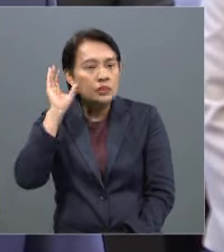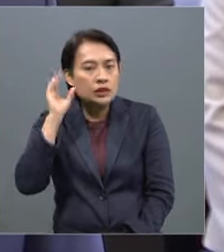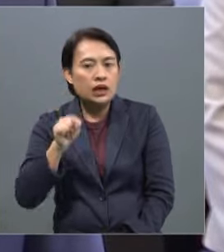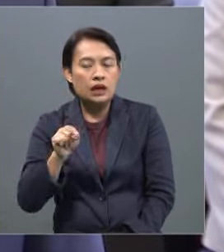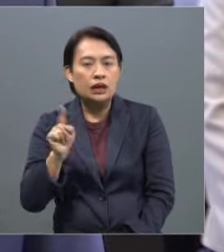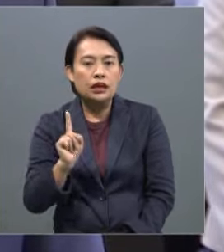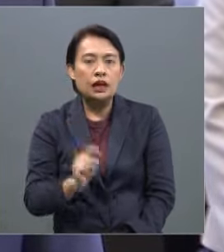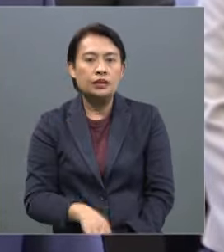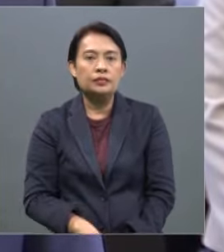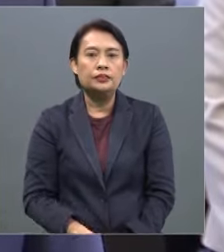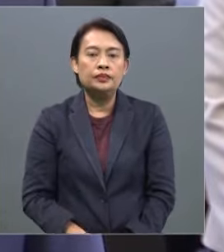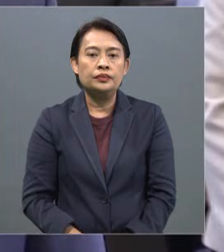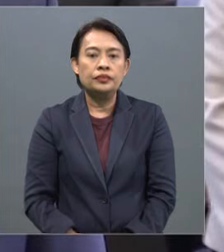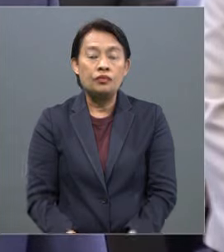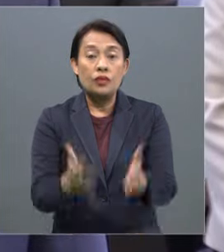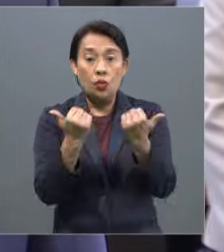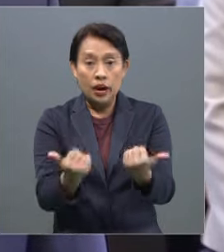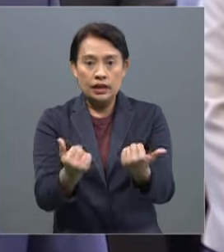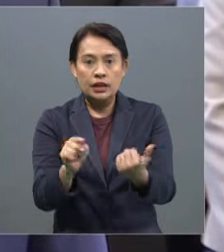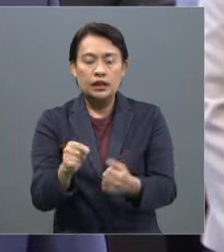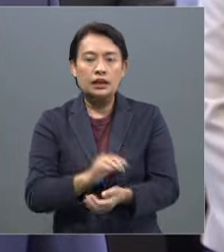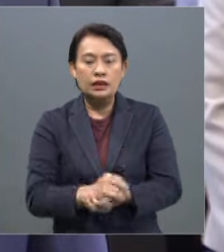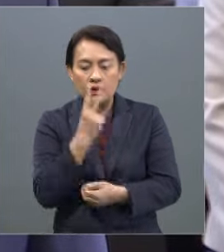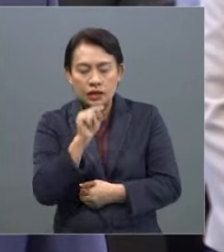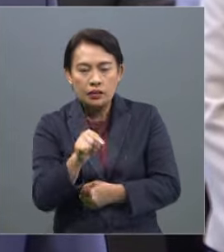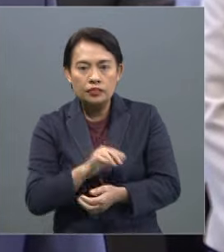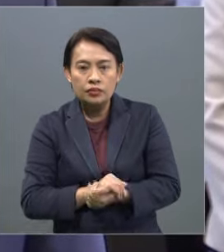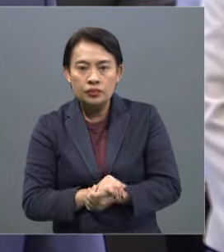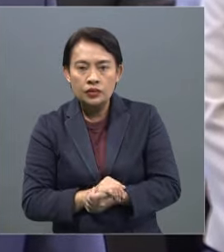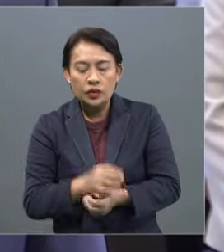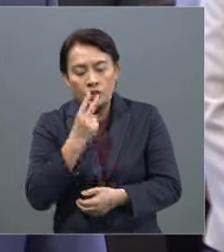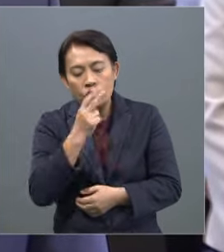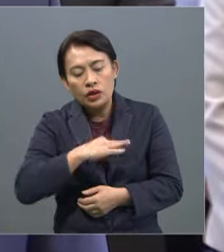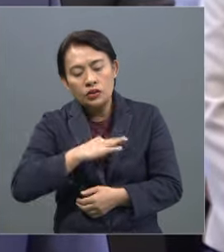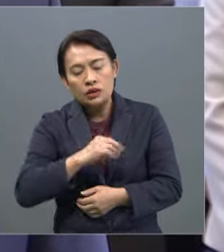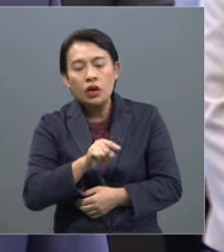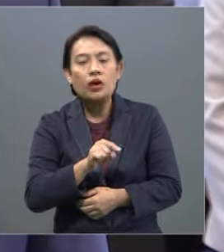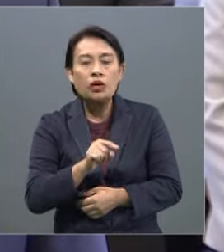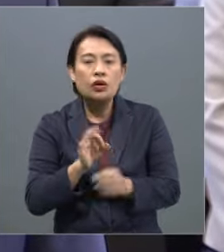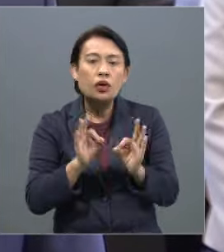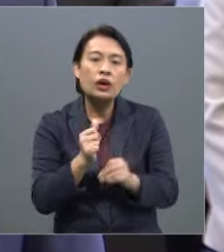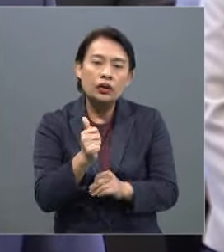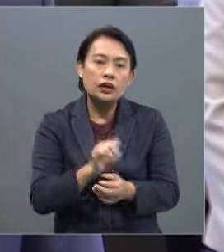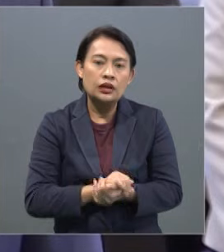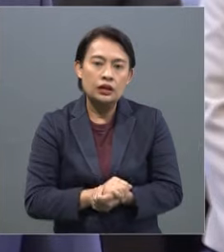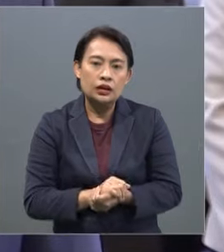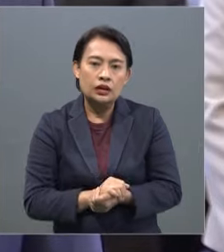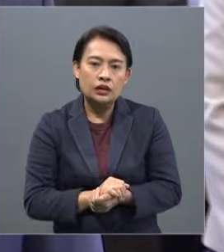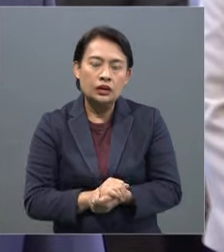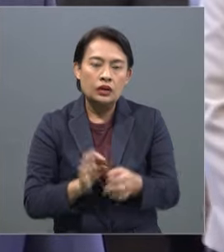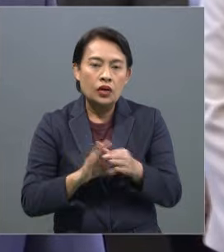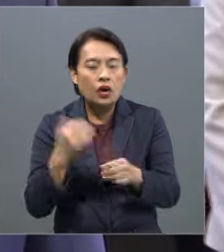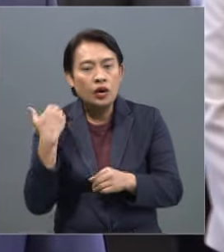เอ่อบรรยากาศวันเเมื่อกี้ก่อนลงมาก็ดูโซเชลเนิดหน่อยก็รู้สึกว่าอบอุ่นดีนะครับแต่แน่นอนครับเสียงต่างๆมันก็มันก็คง